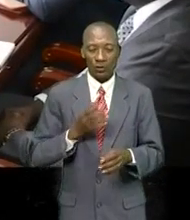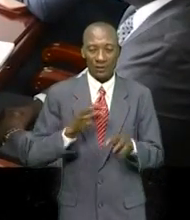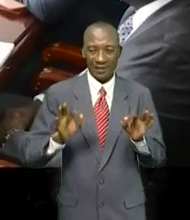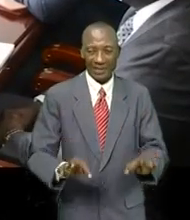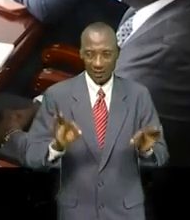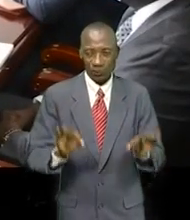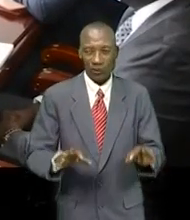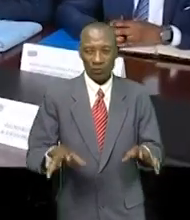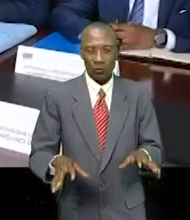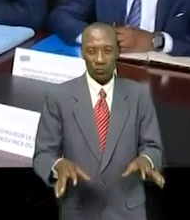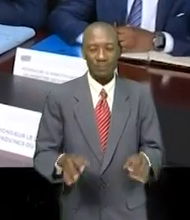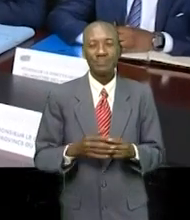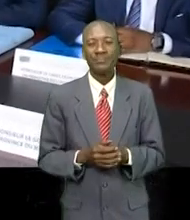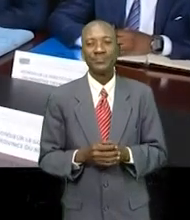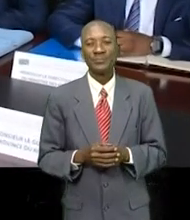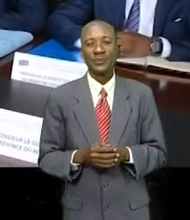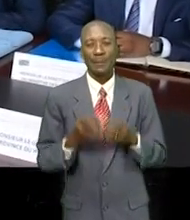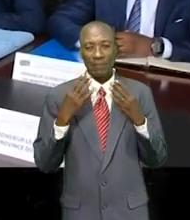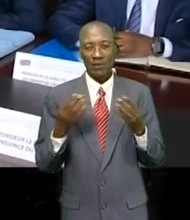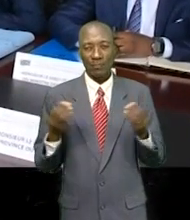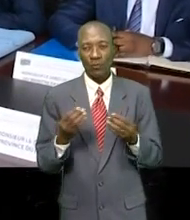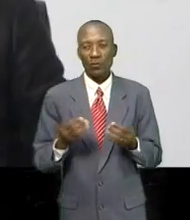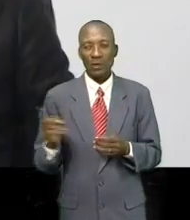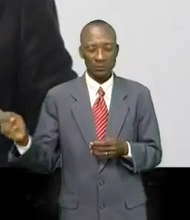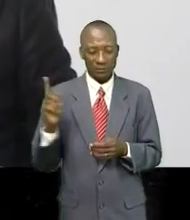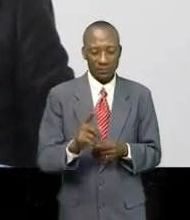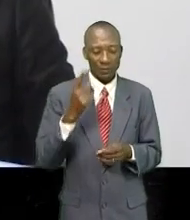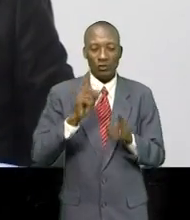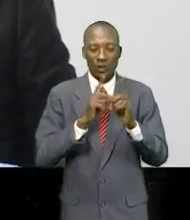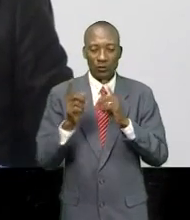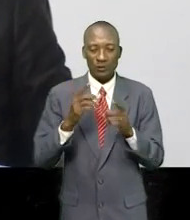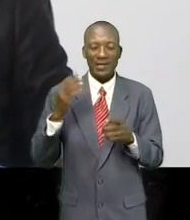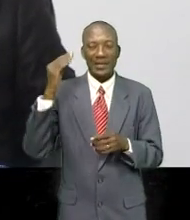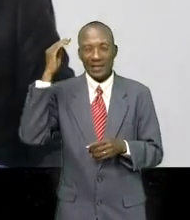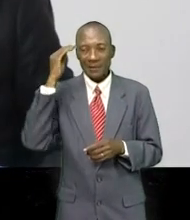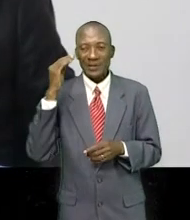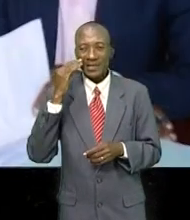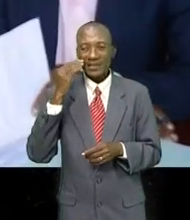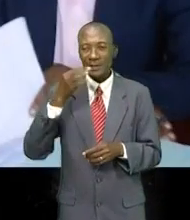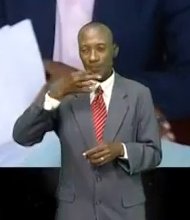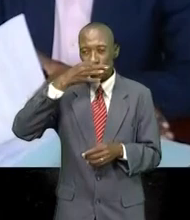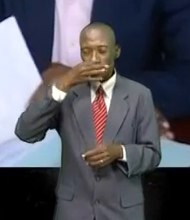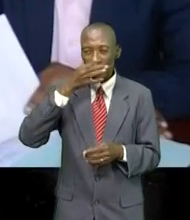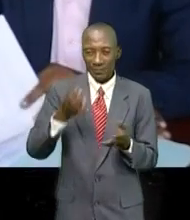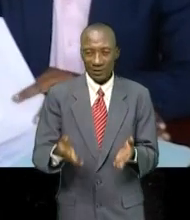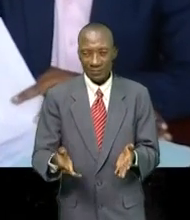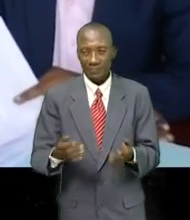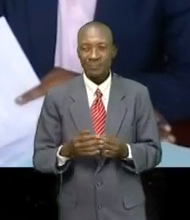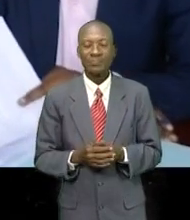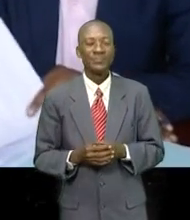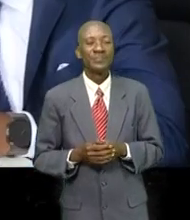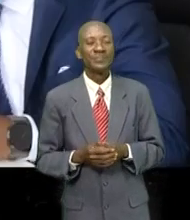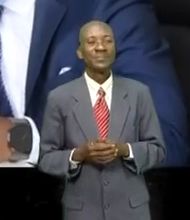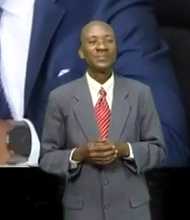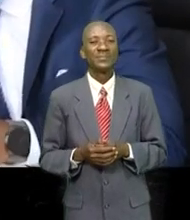préalables de recueillir l'avis du ministre des Hydrocarbures, Didier Boudimbou. Pour ce faire, le ministre avait déjà